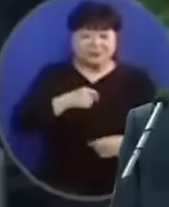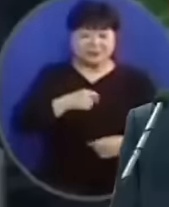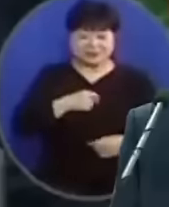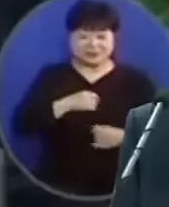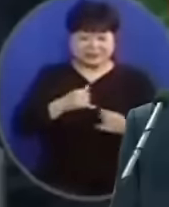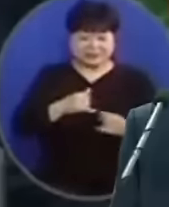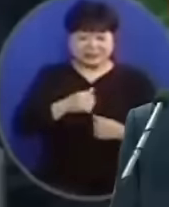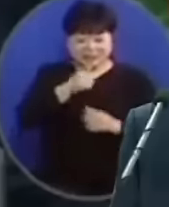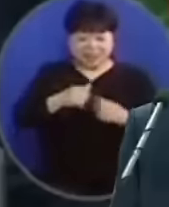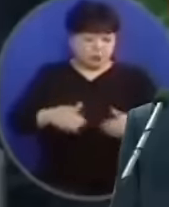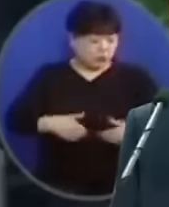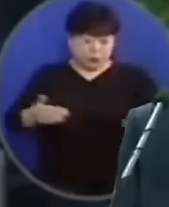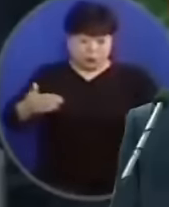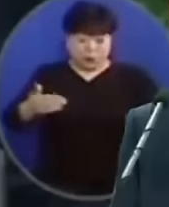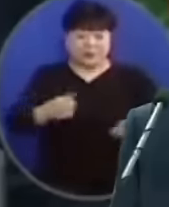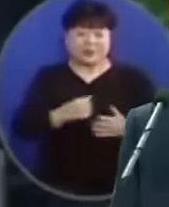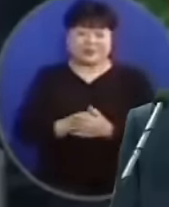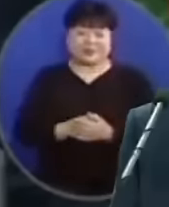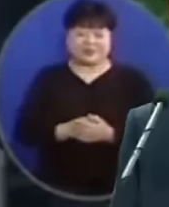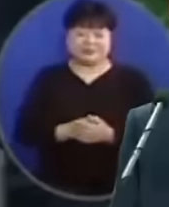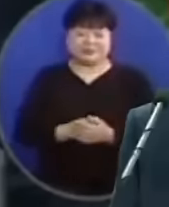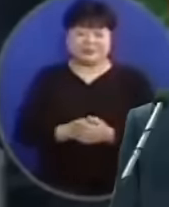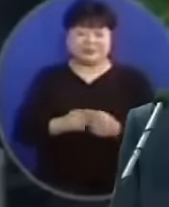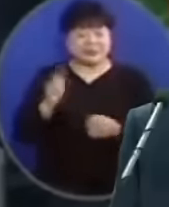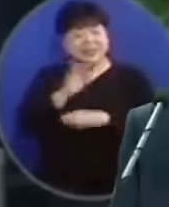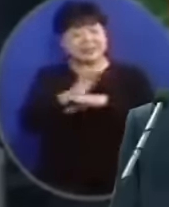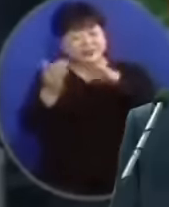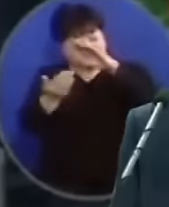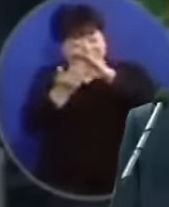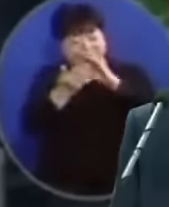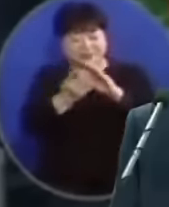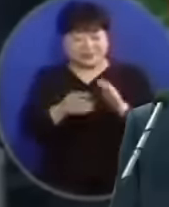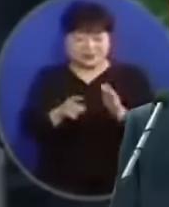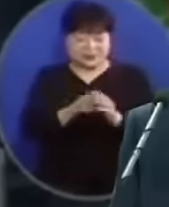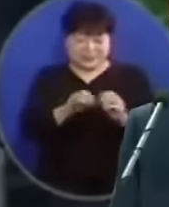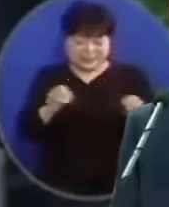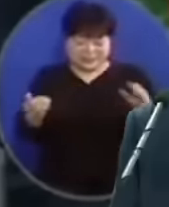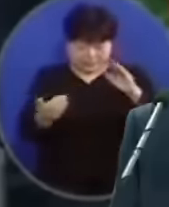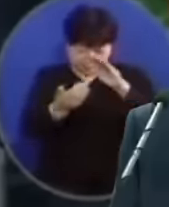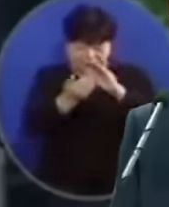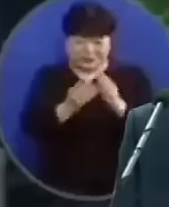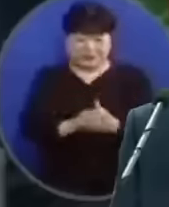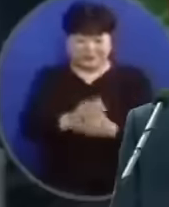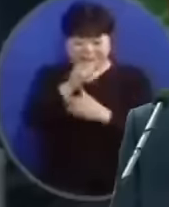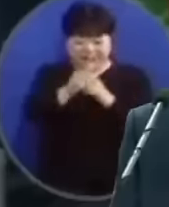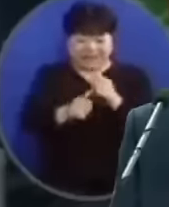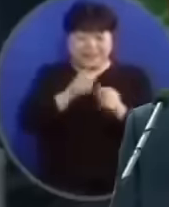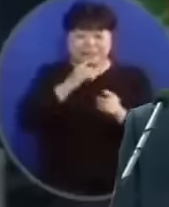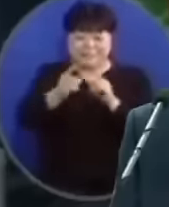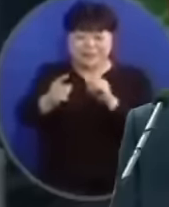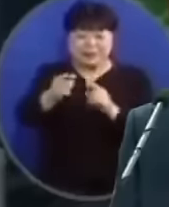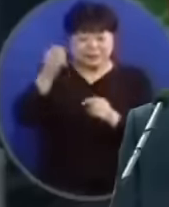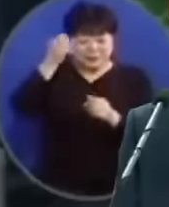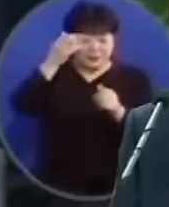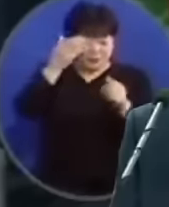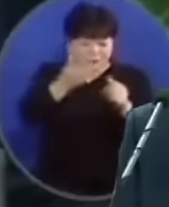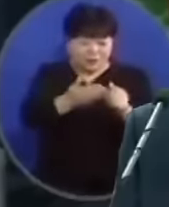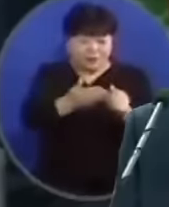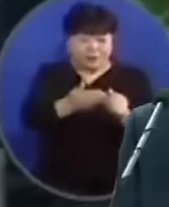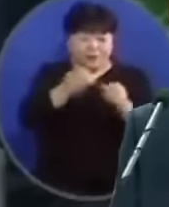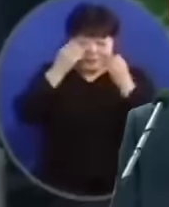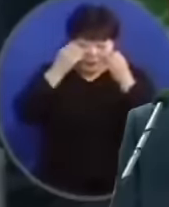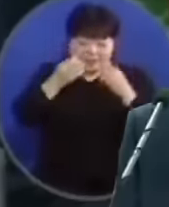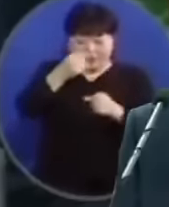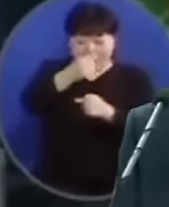없기 때문인 것입니다. 그러므로 뜻이 하늘에서 이루어지기 위해서 땅에서 이루어지는 것은 하나님이 말씀과 성령으로